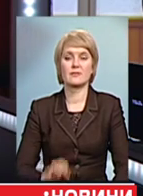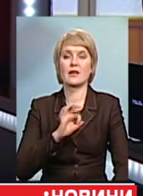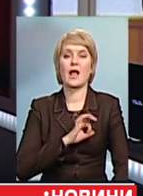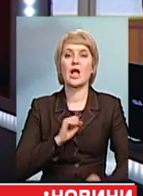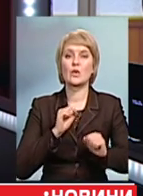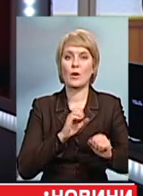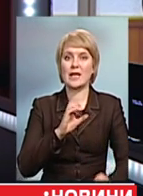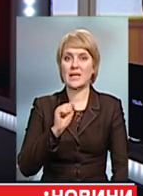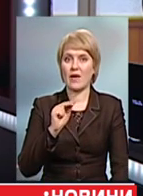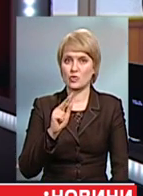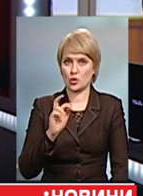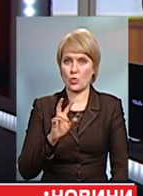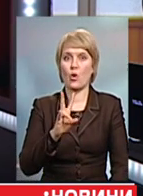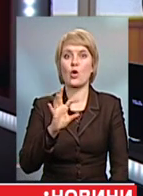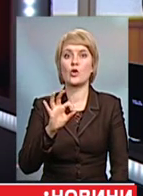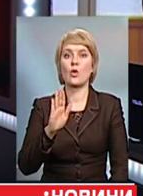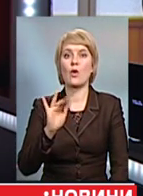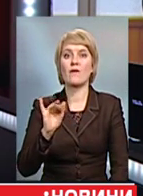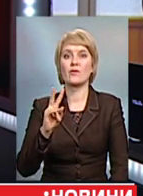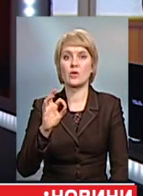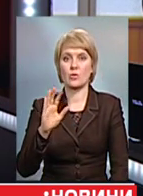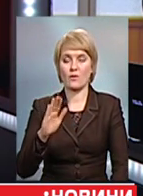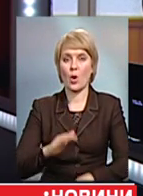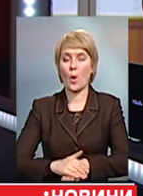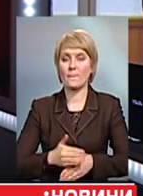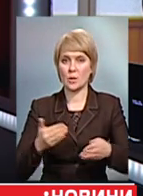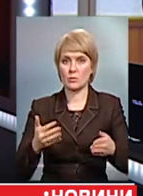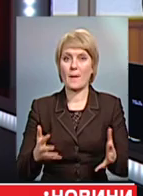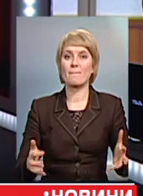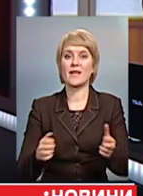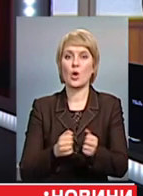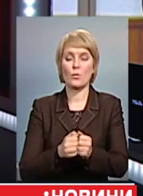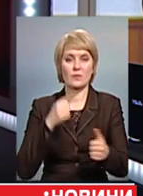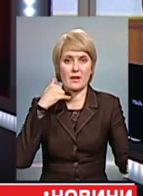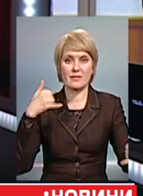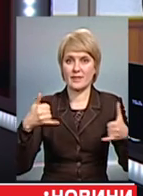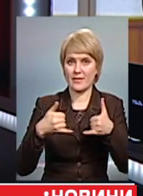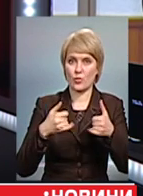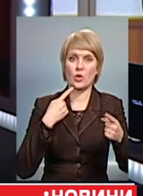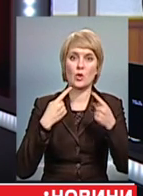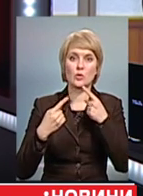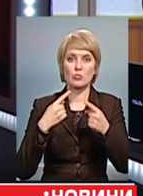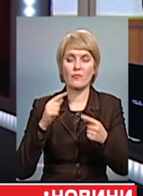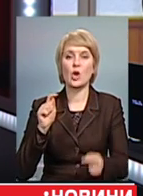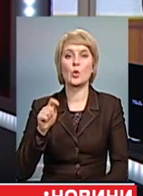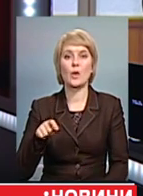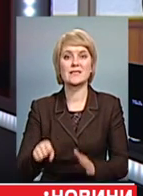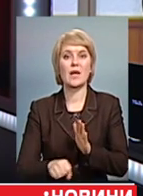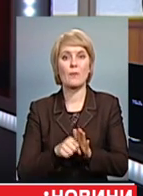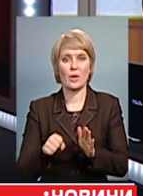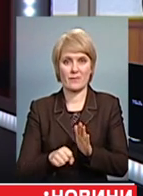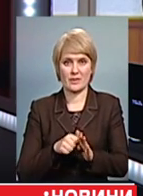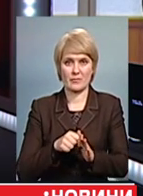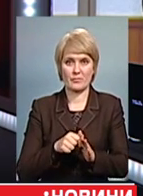Адвокат Надії Савченко Ілля Новікова оприлюднив перехоплені телефонні розмови луганських бойовиків, які обговорюють її затримання. За словами Новікова,